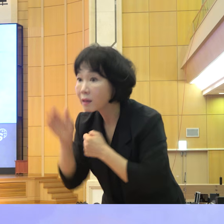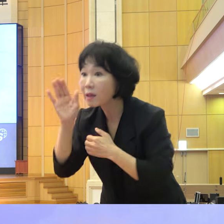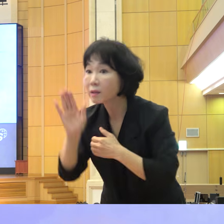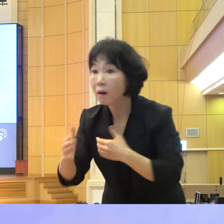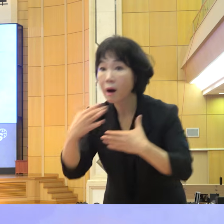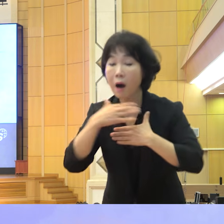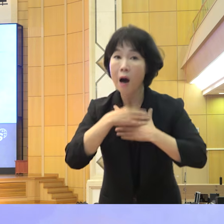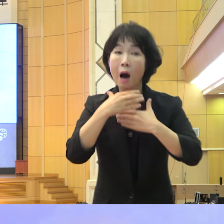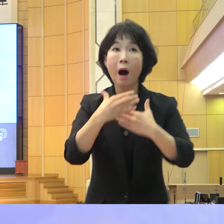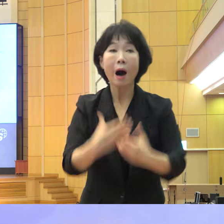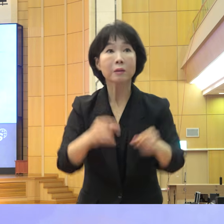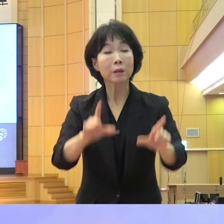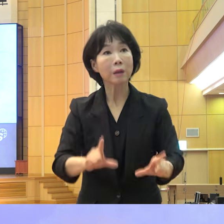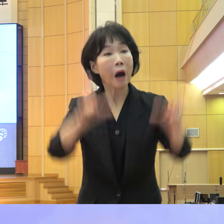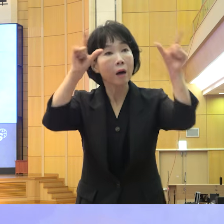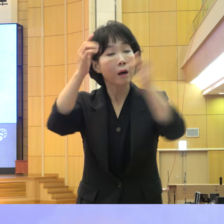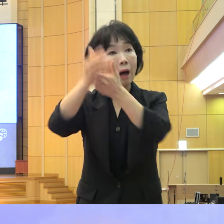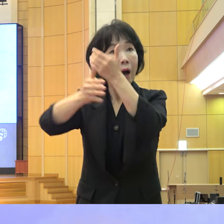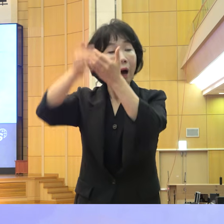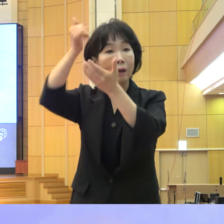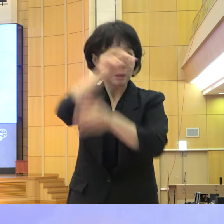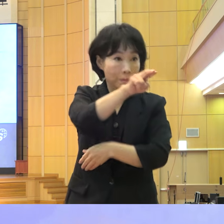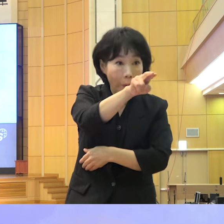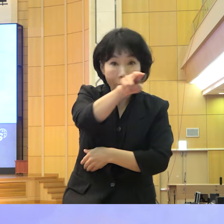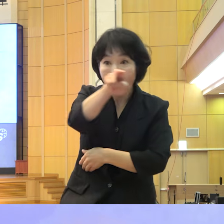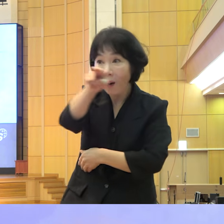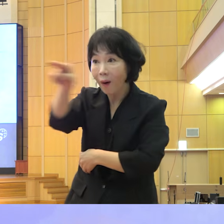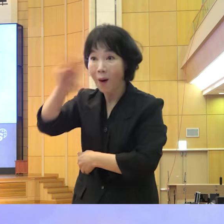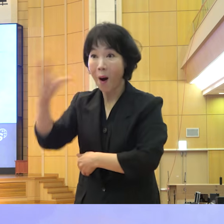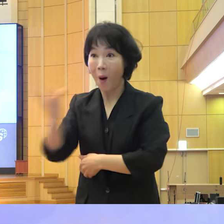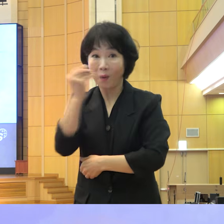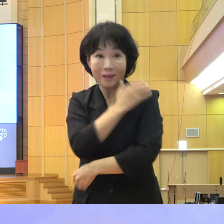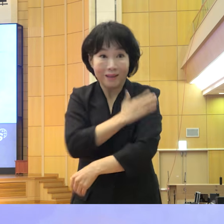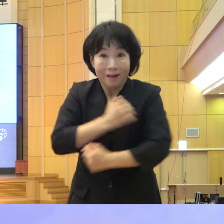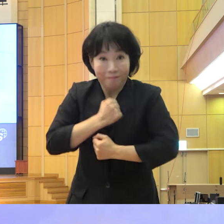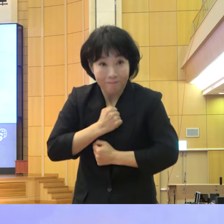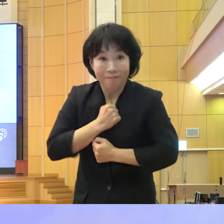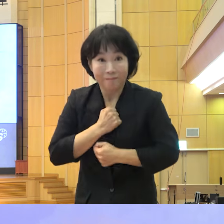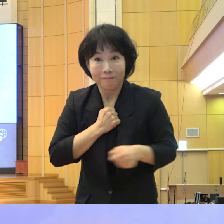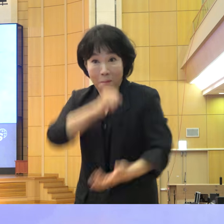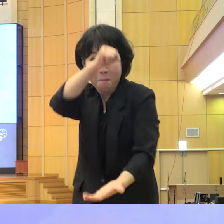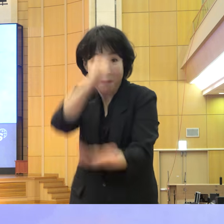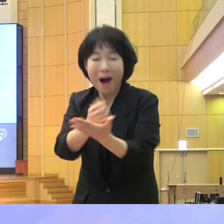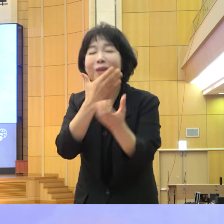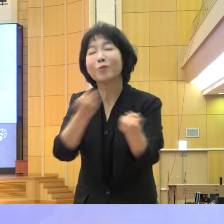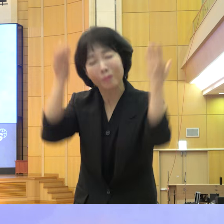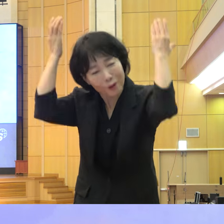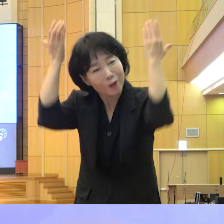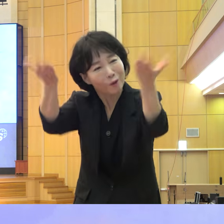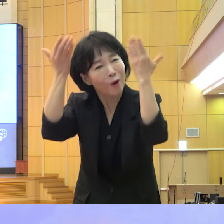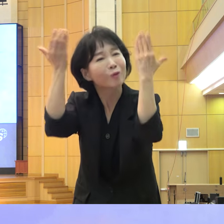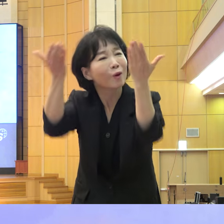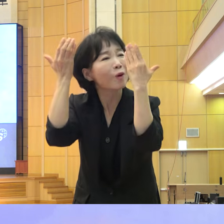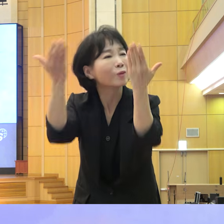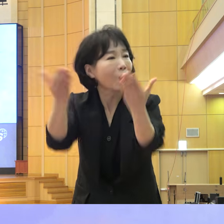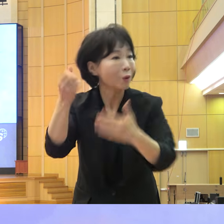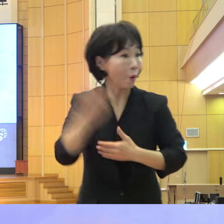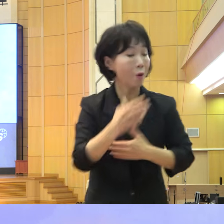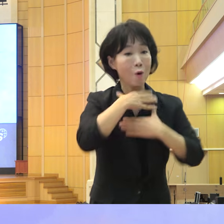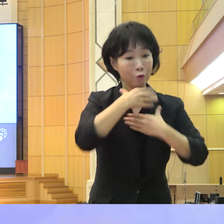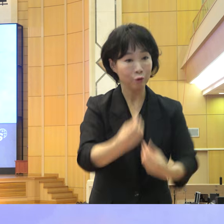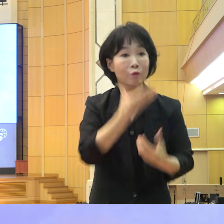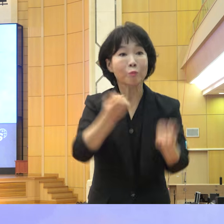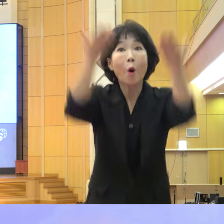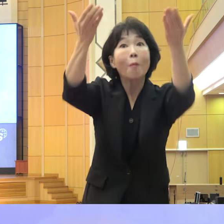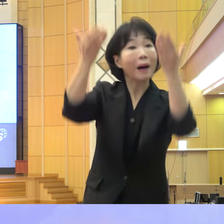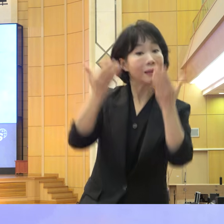그래서 안식일을 하나님 보시기에 거룩히 지킴으로써 하나님이 축복하는, 그리고